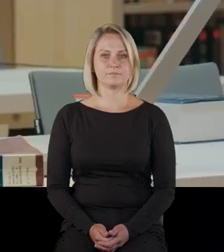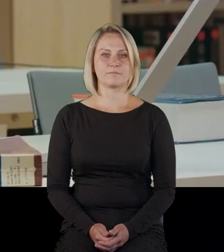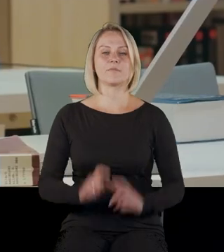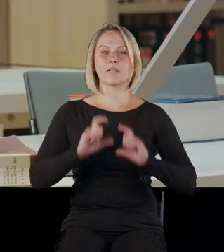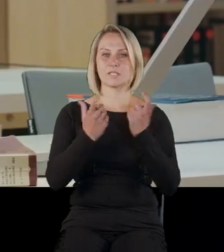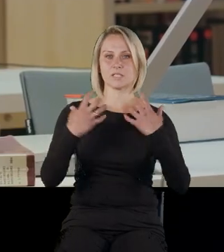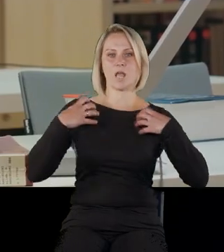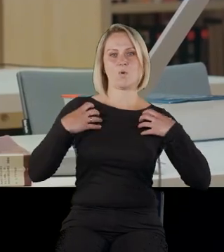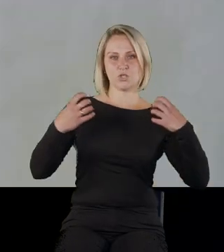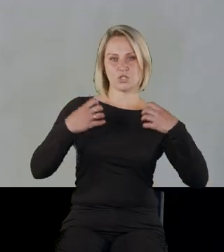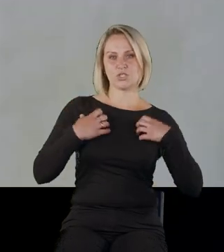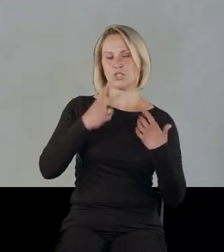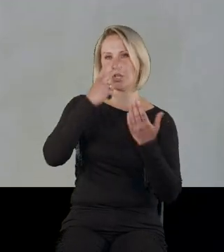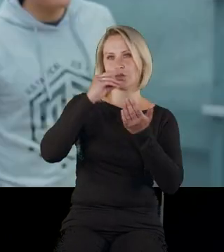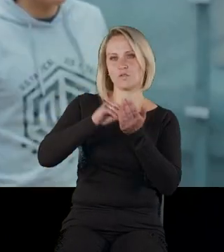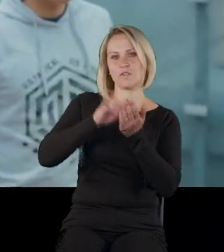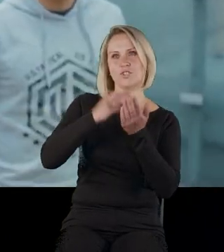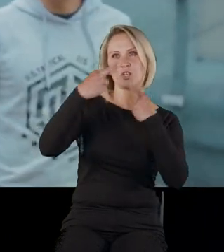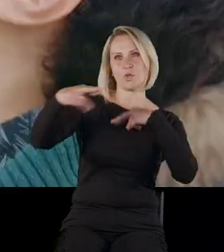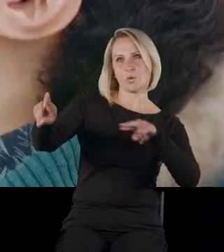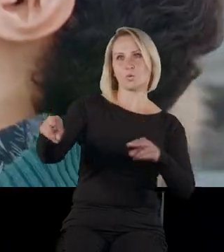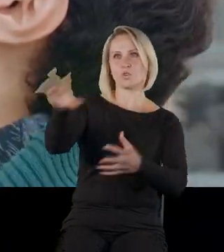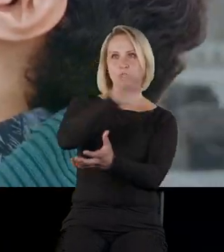Przez całe życie doświadczamy świata.